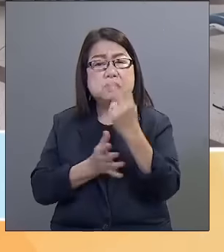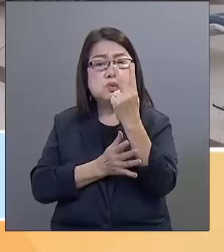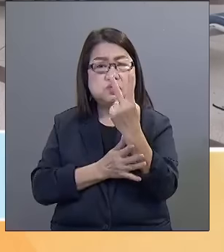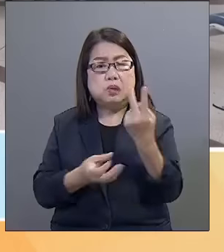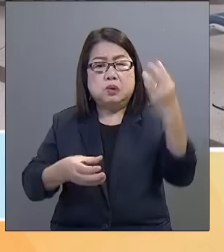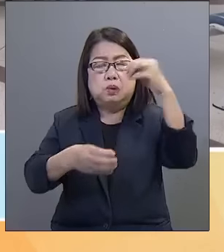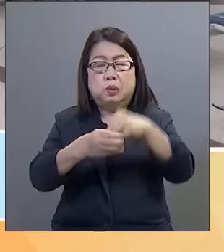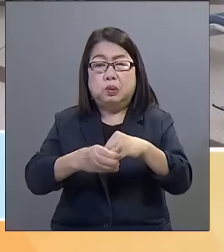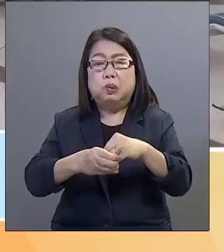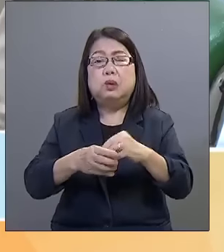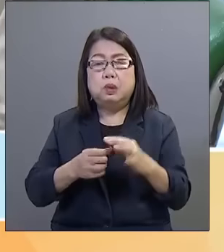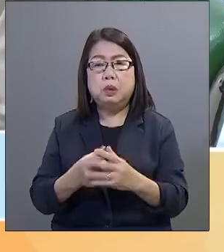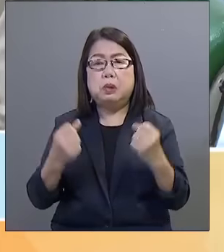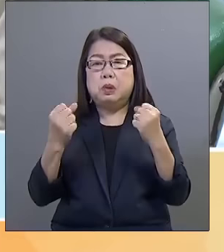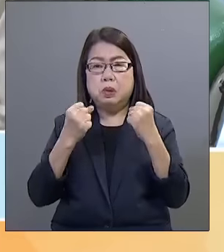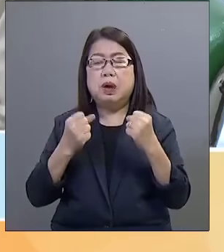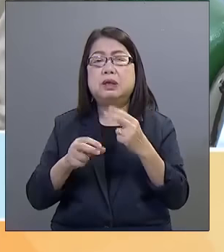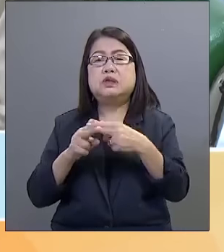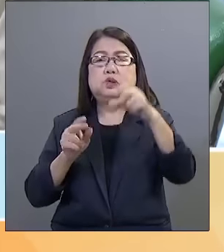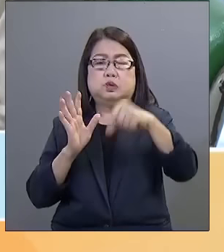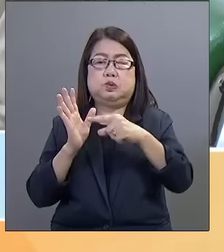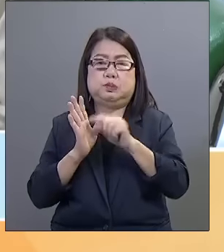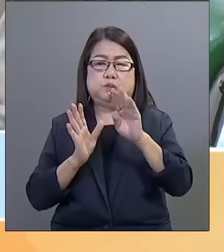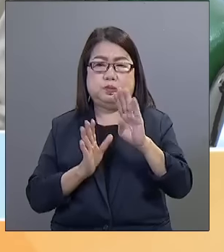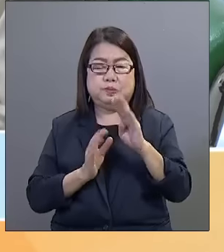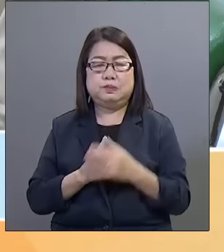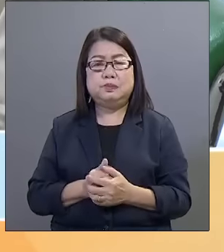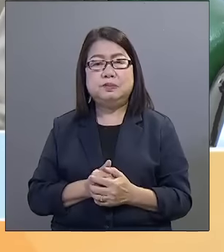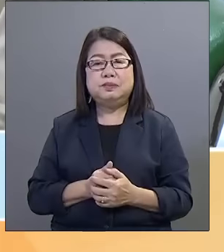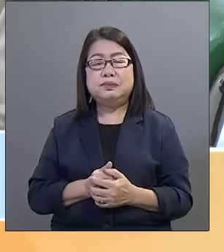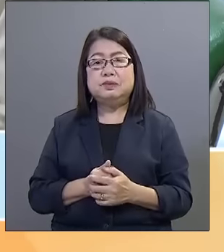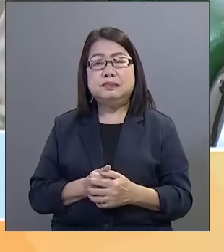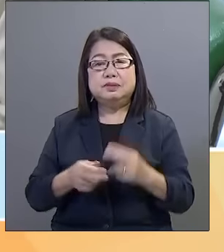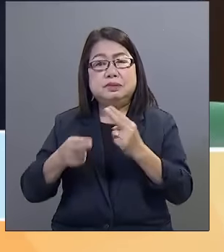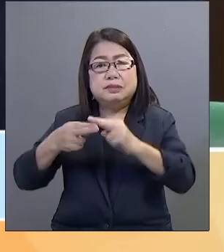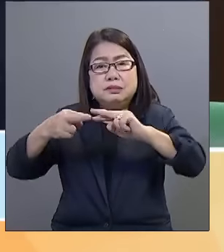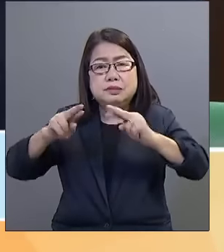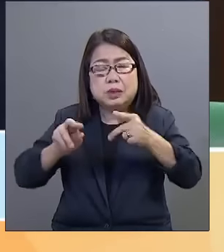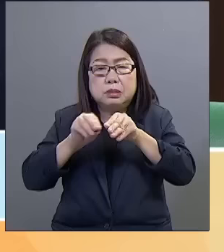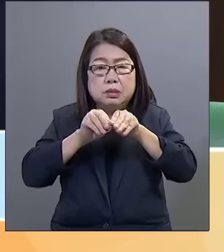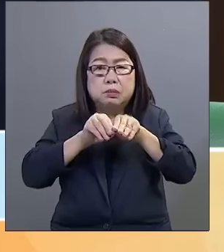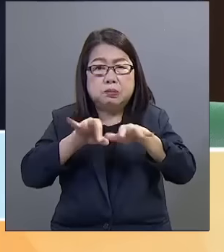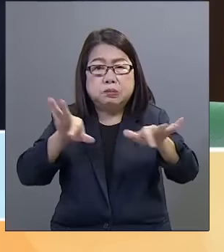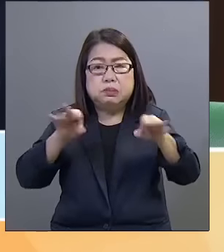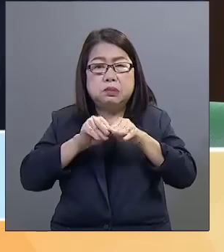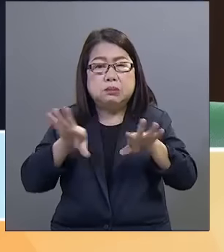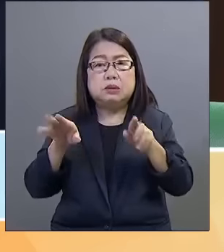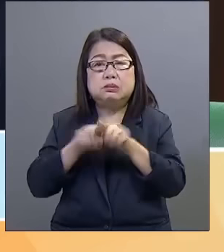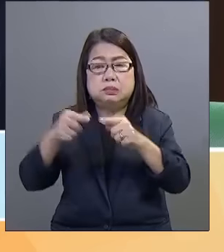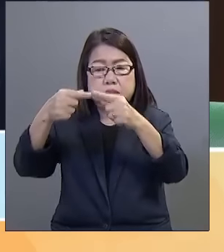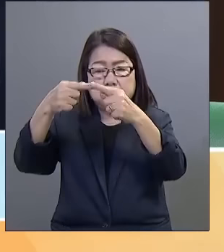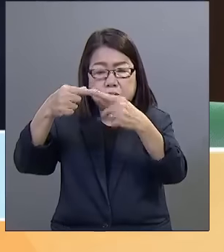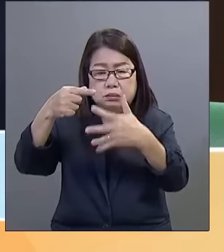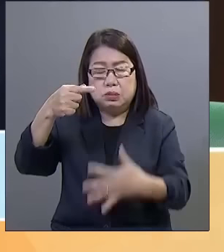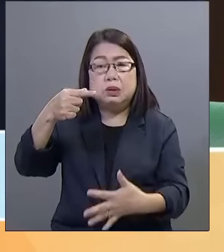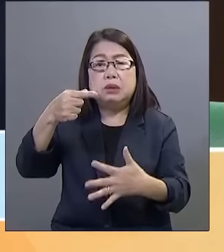นะครับก็จะเป็นสายพันธุ์เล็กๆน้อยๆครับซึ่งแพร่ระบาดออกมาพร้อมๆกันแล้วในหน